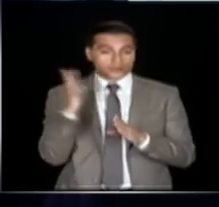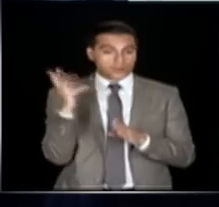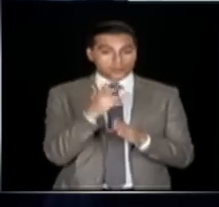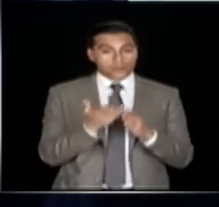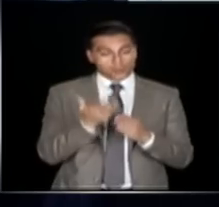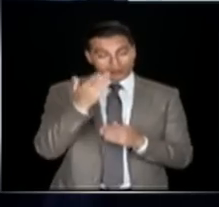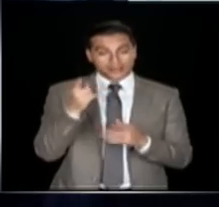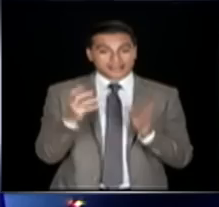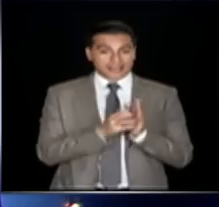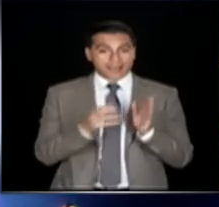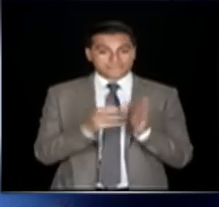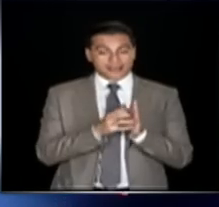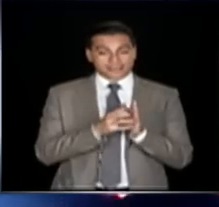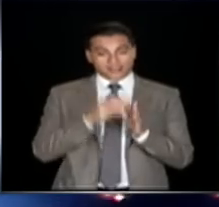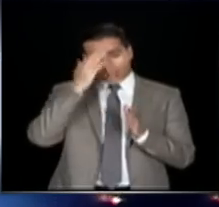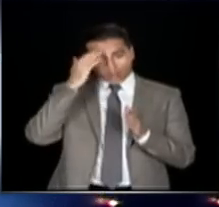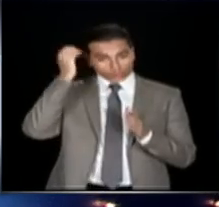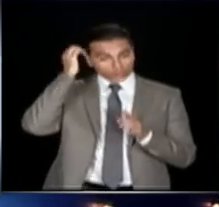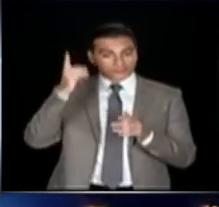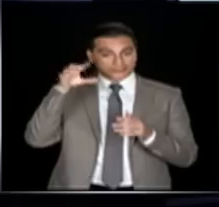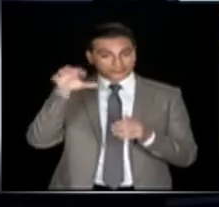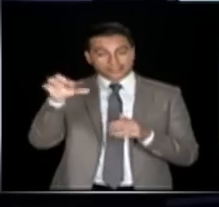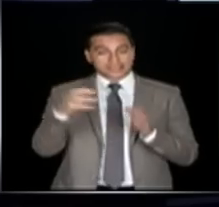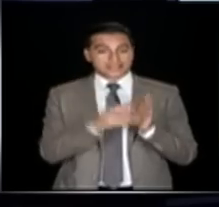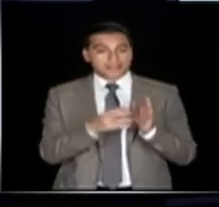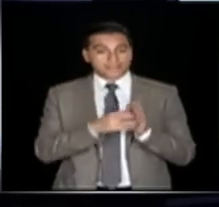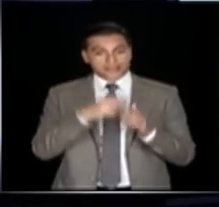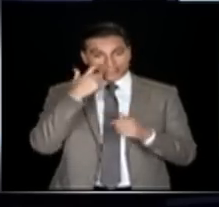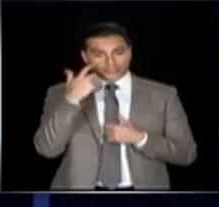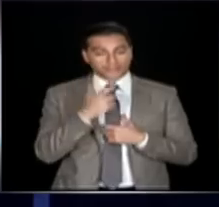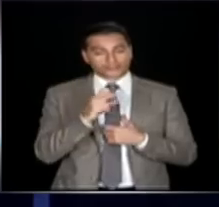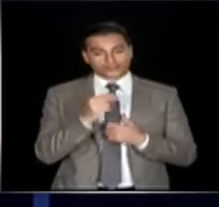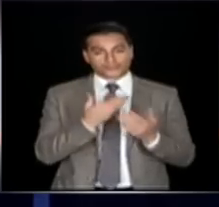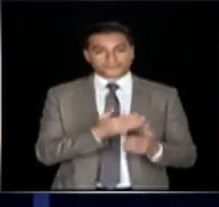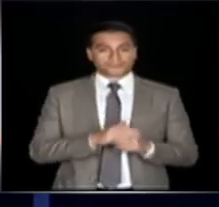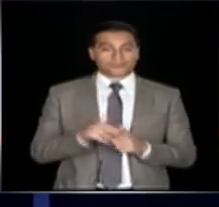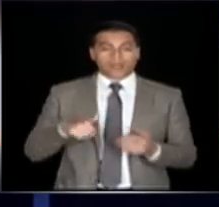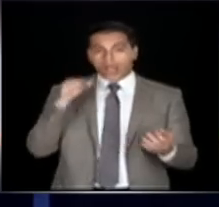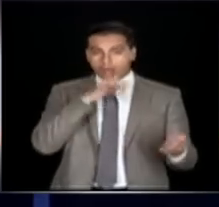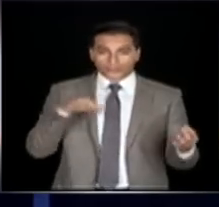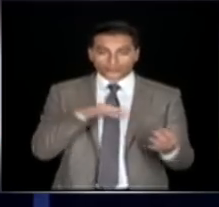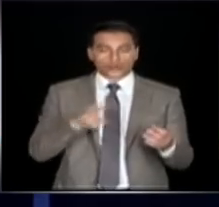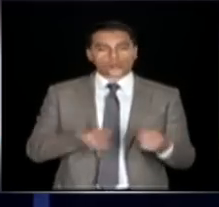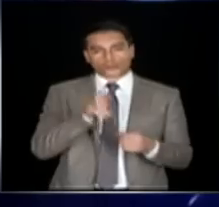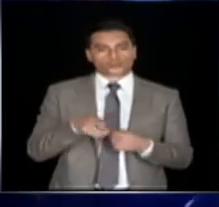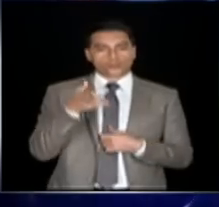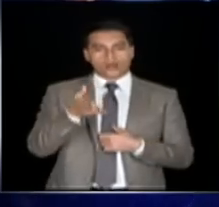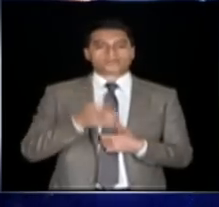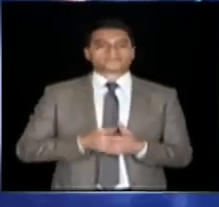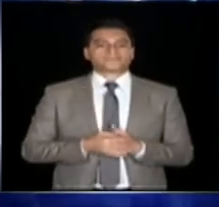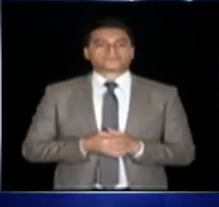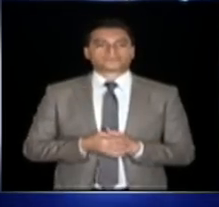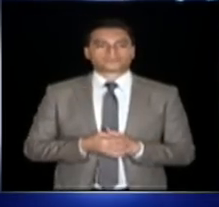جامعة أسيوط، 20 جامعة عين شمس. أغاني موسيقى، والسؤال هو